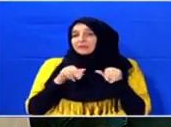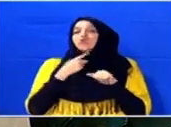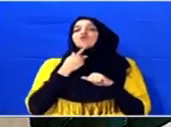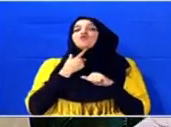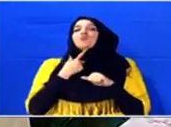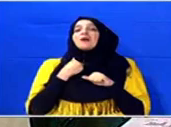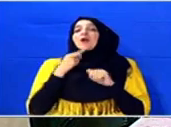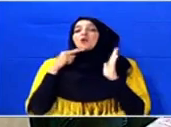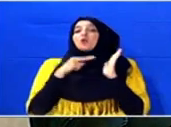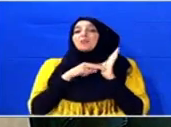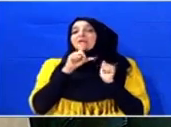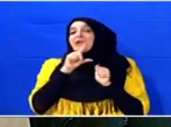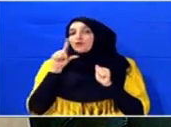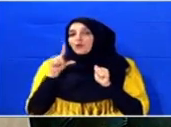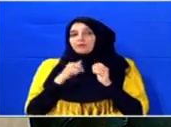2020